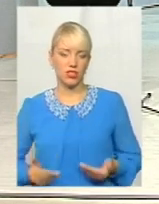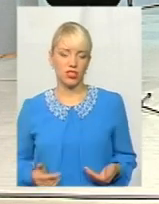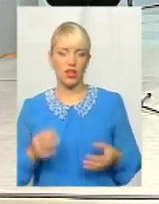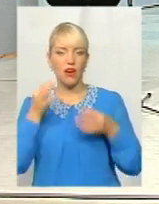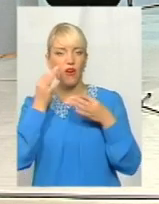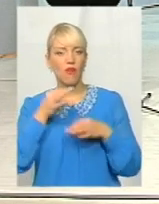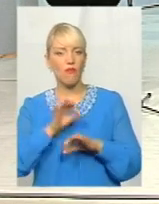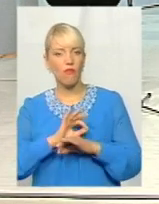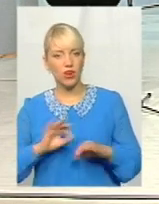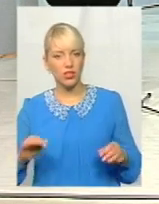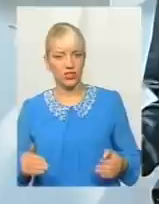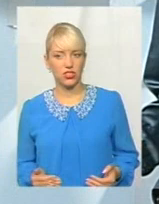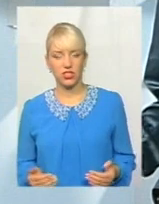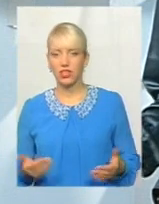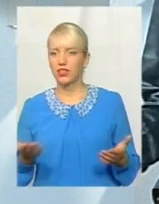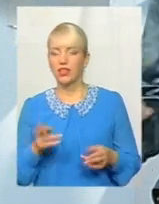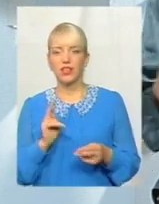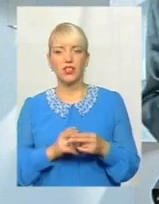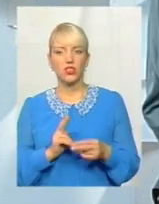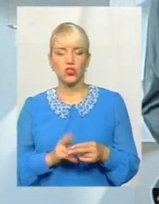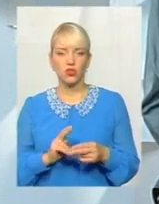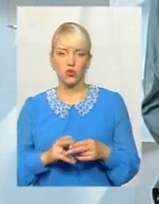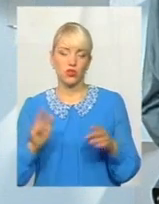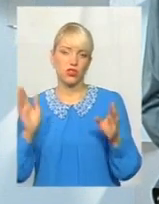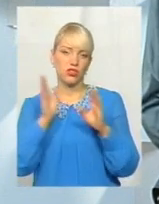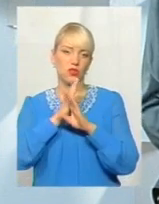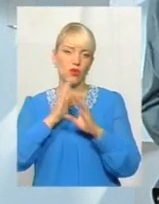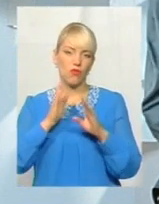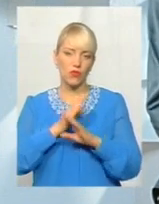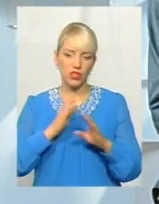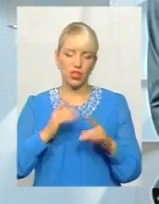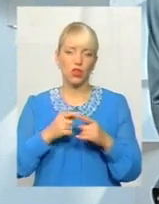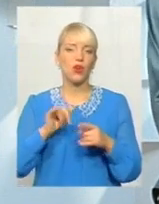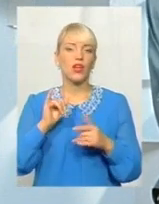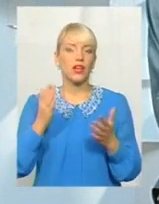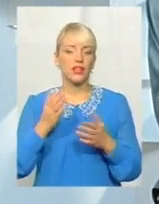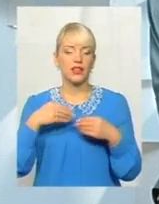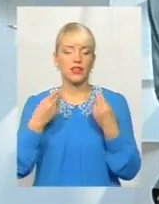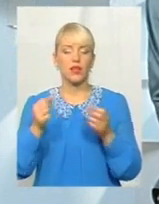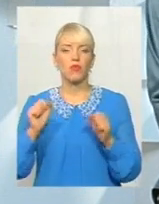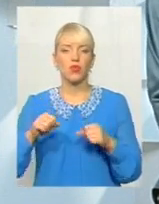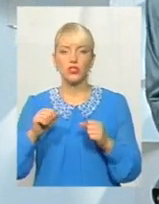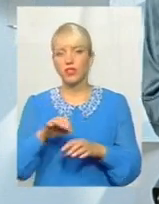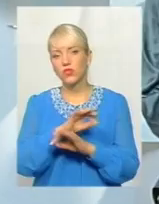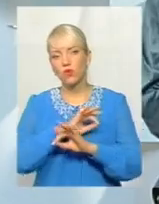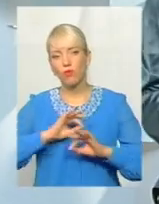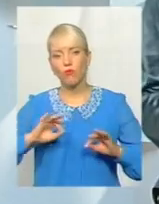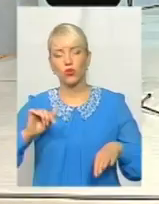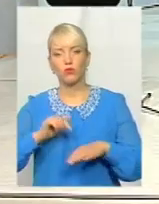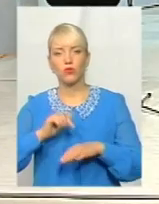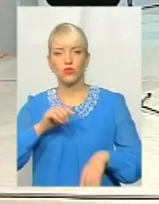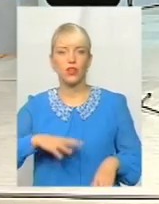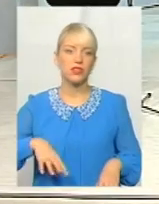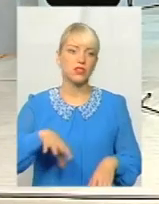яке не шкодить довкіллю, дає можливість комфортно почуватися всім